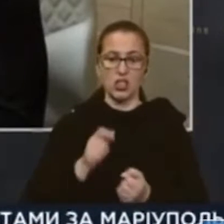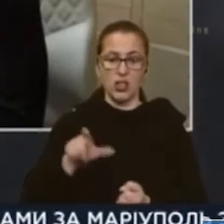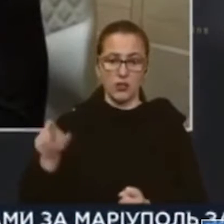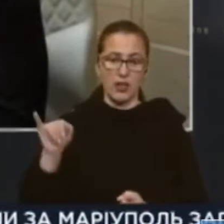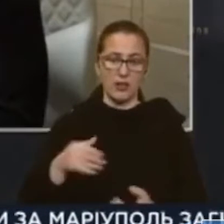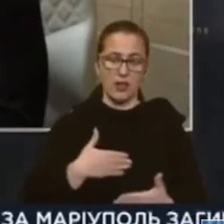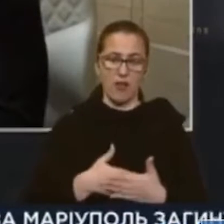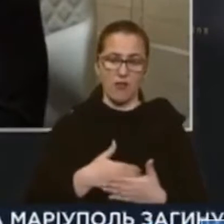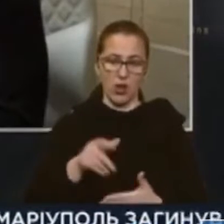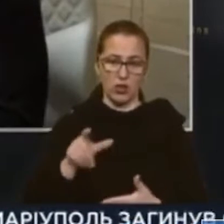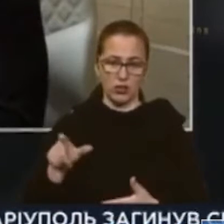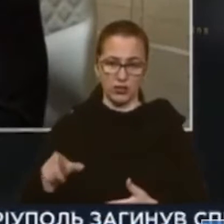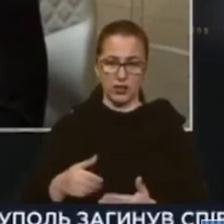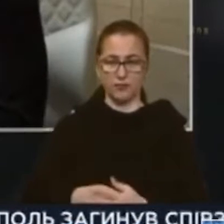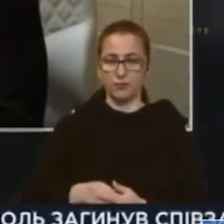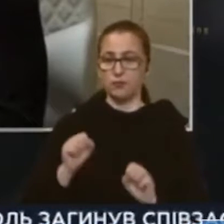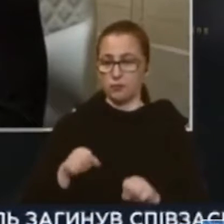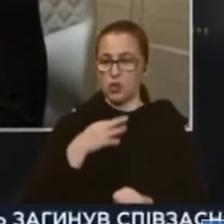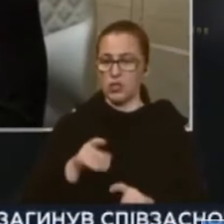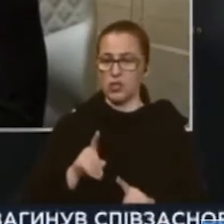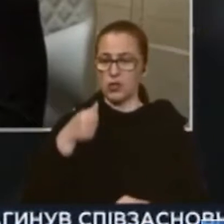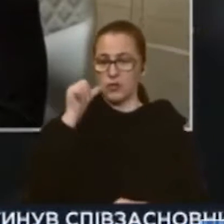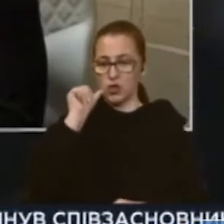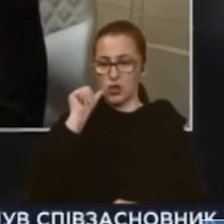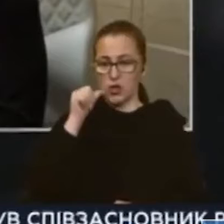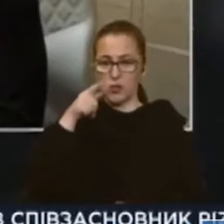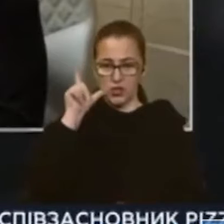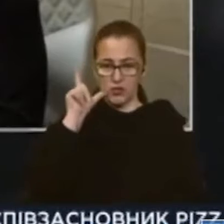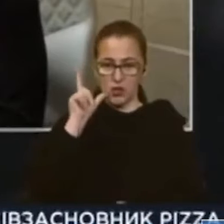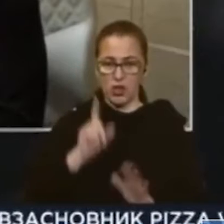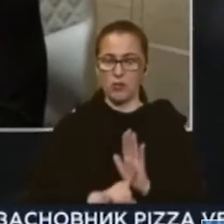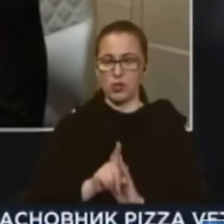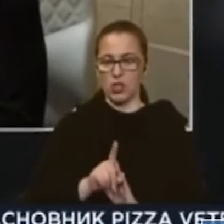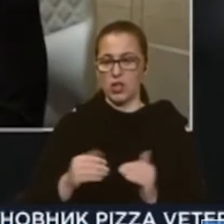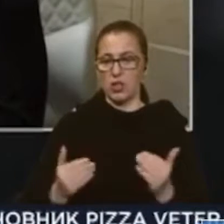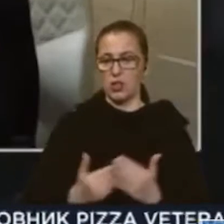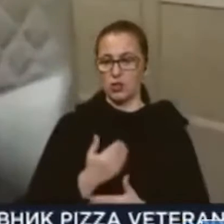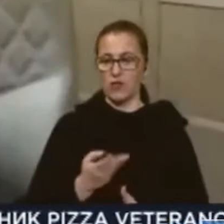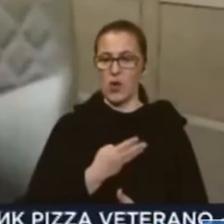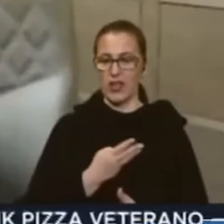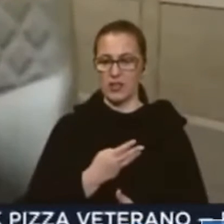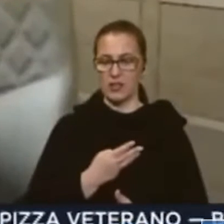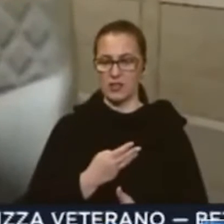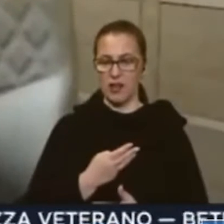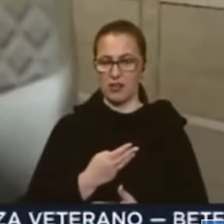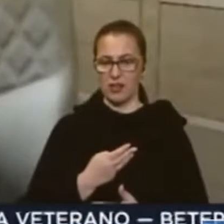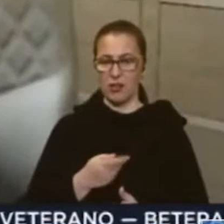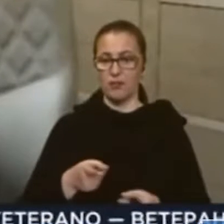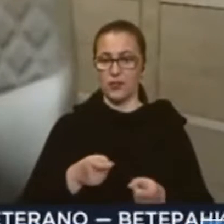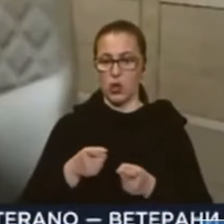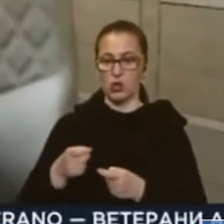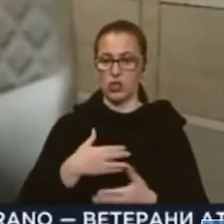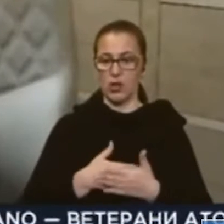і волонтери. Знову можу сказати, що якраз ми позавчора запустили нову ініціативу. Ми